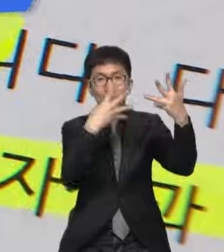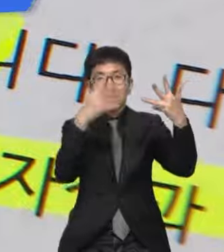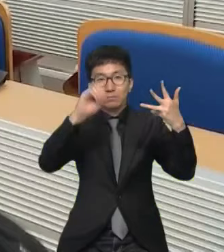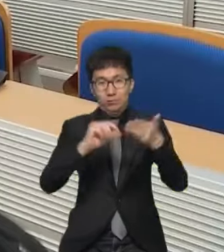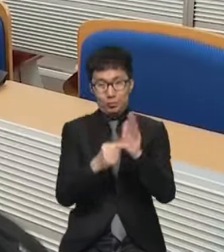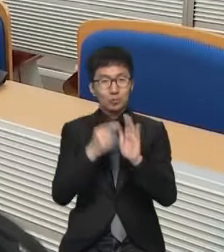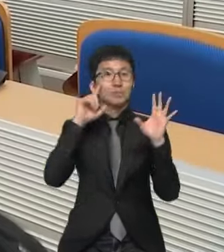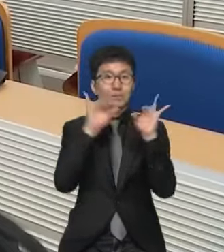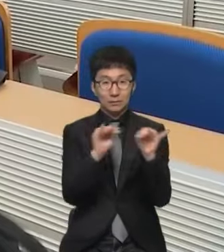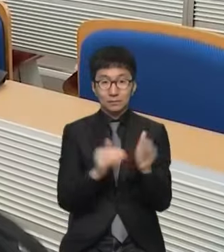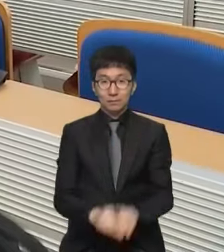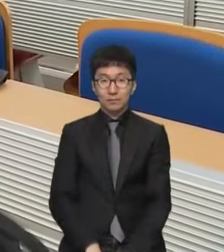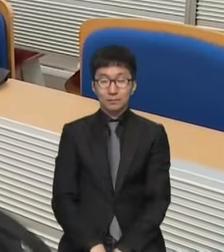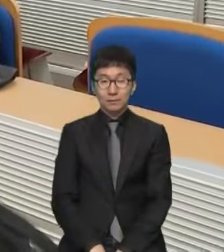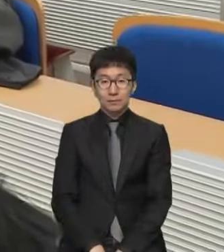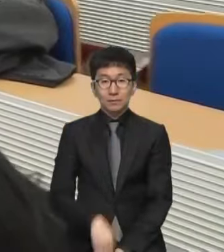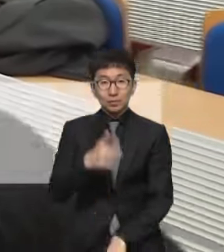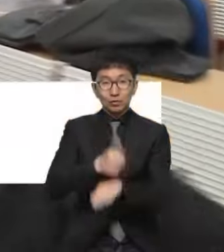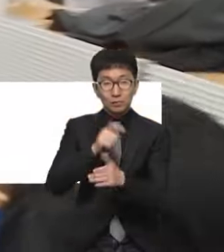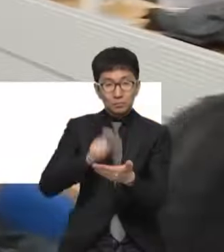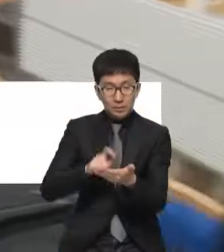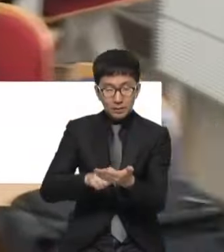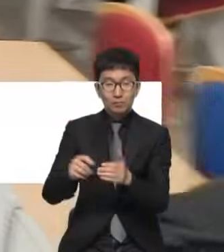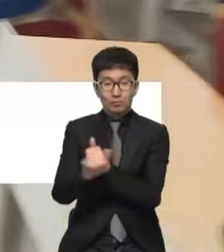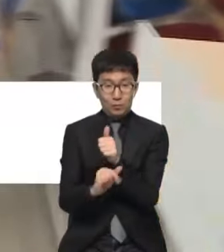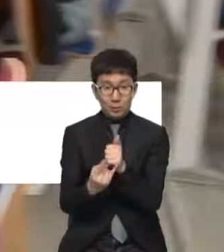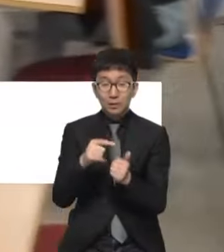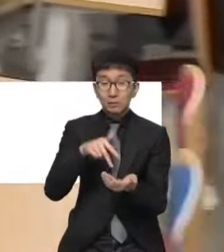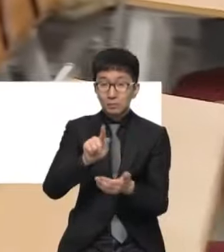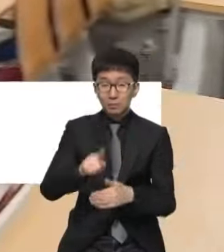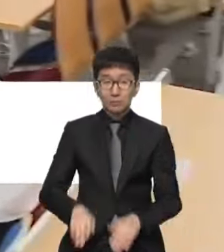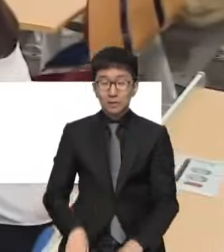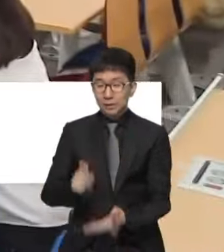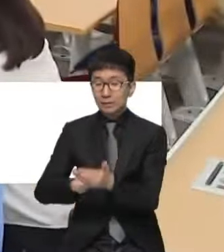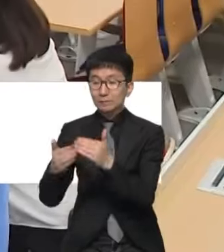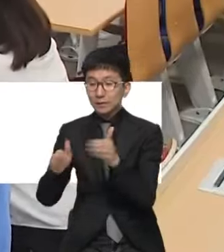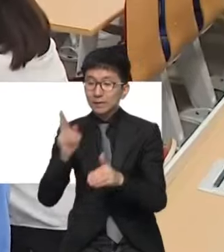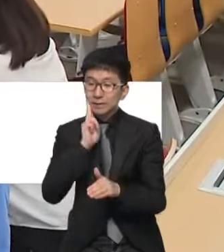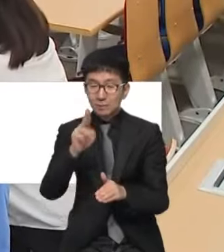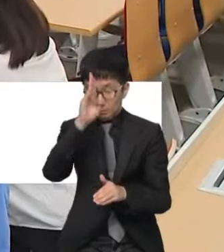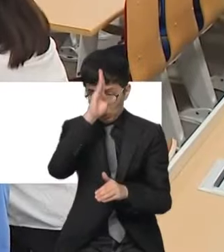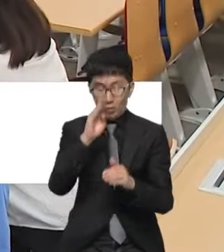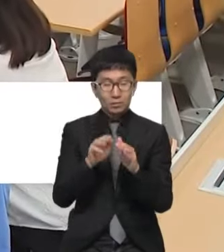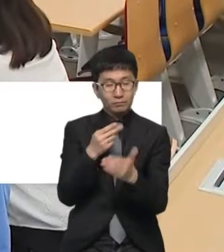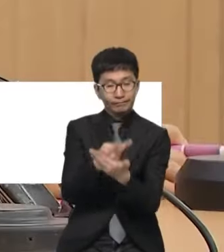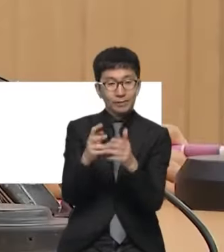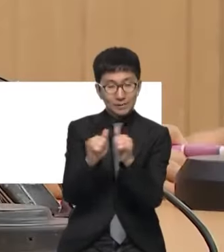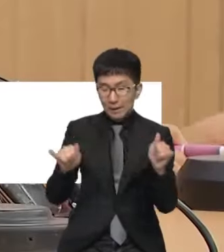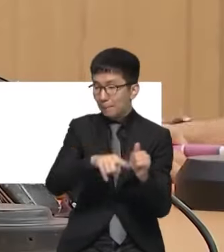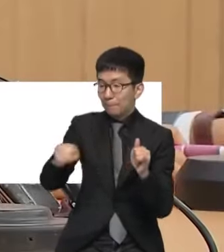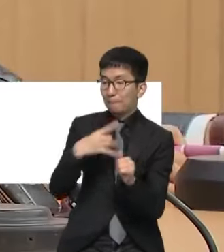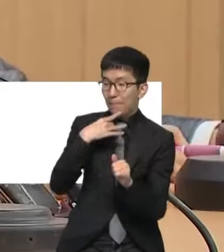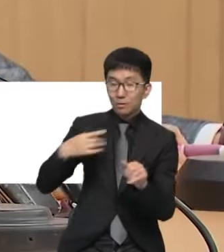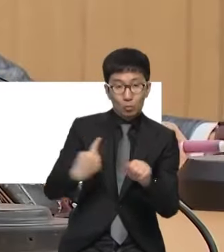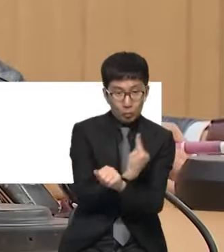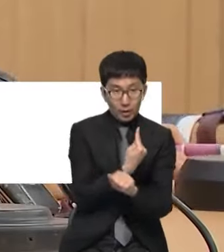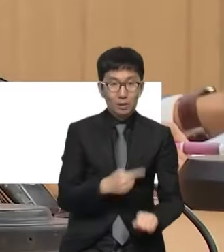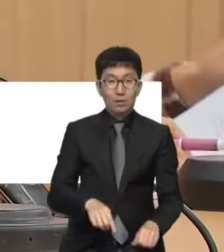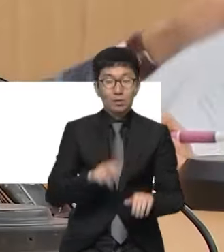이에 서울의대 교수 비대위는 응급실, 중환자실 등 필수 기능을 유지하고 외래 진료와 정규 수술을